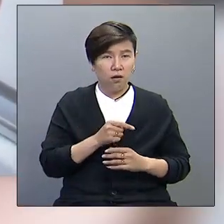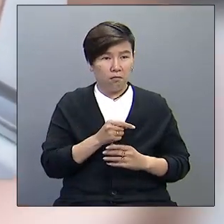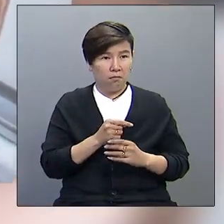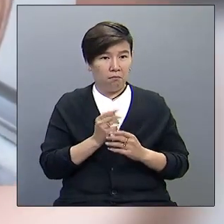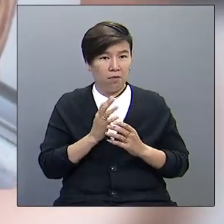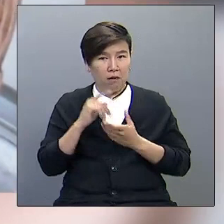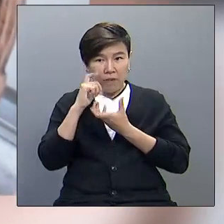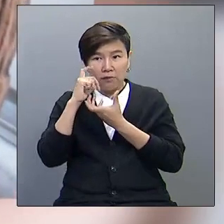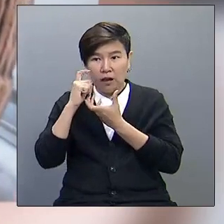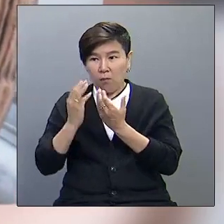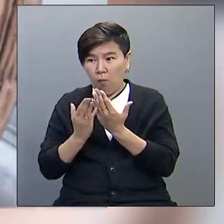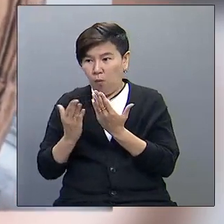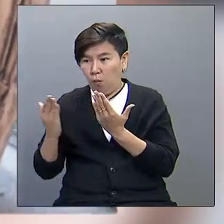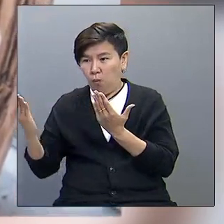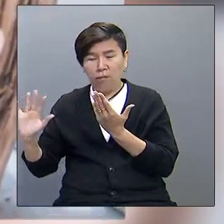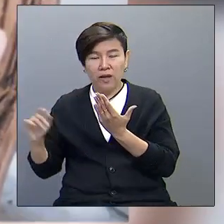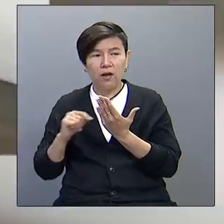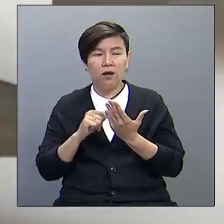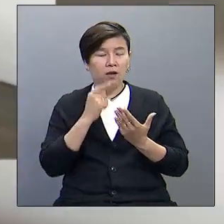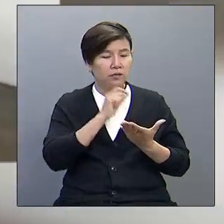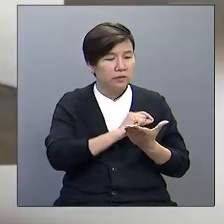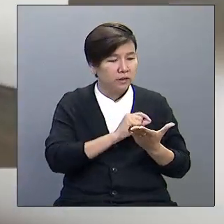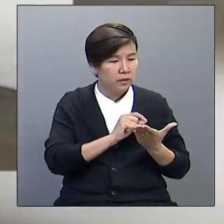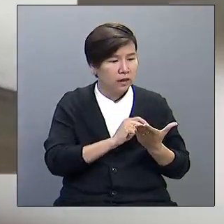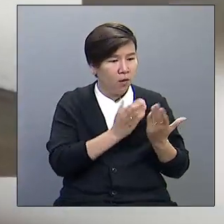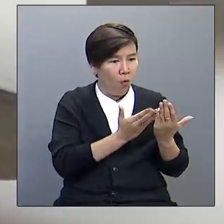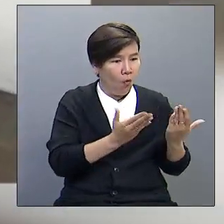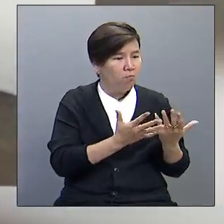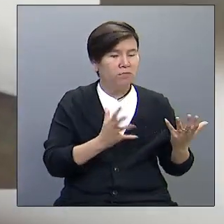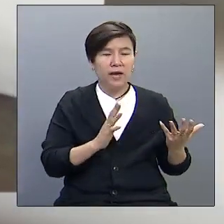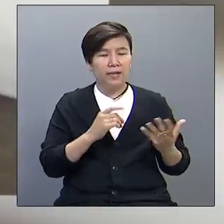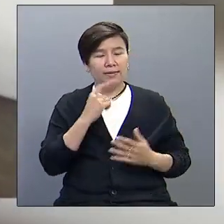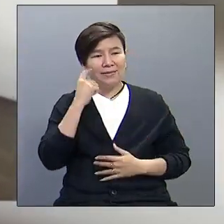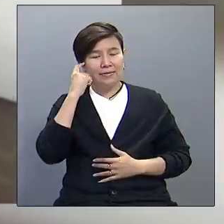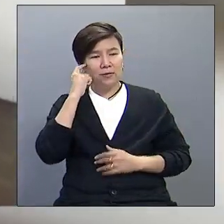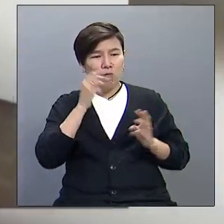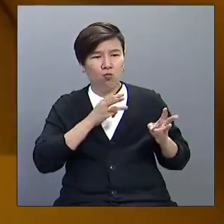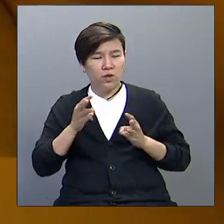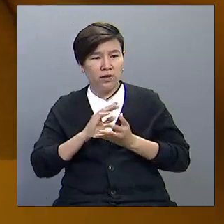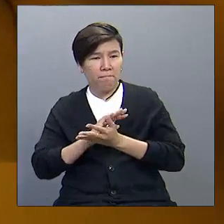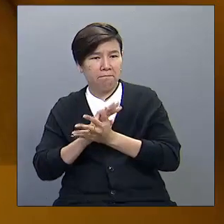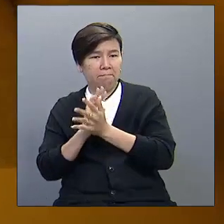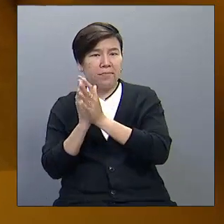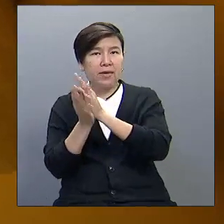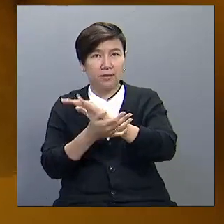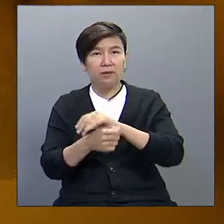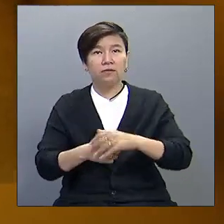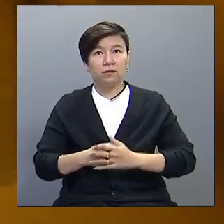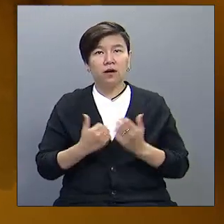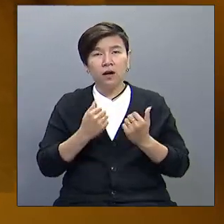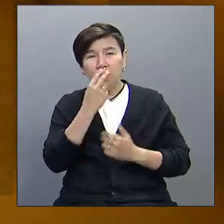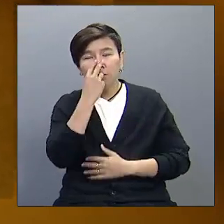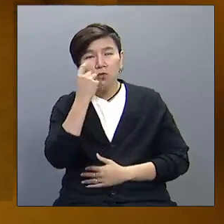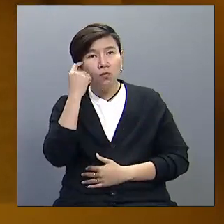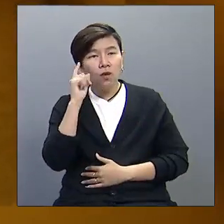จะต้องแบบเหมือนเบรคให้ตาเราเปลี่ยนวิธีที่เราจะมองหลายๆอย่างมองจากภาพลักษณะอย่างนี้เป็นมองอย่างอื่นซึ่งตอนนี้ผมก็